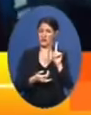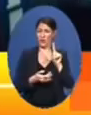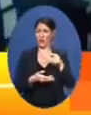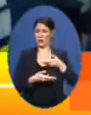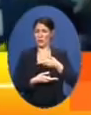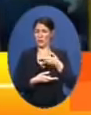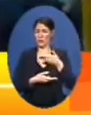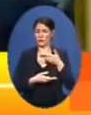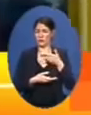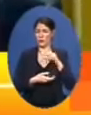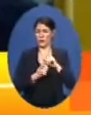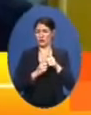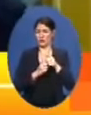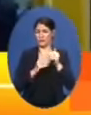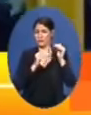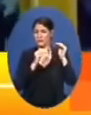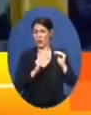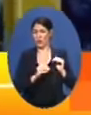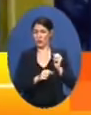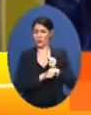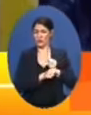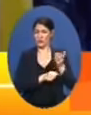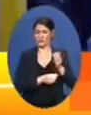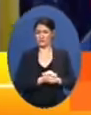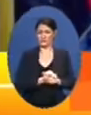יעסיקו אותם או פחות. אוקיי,